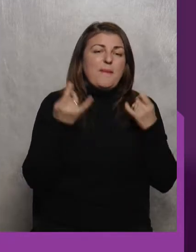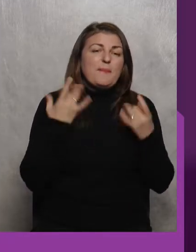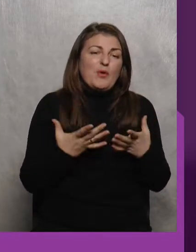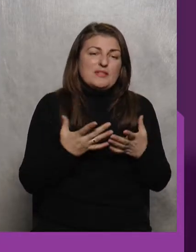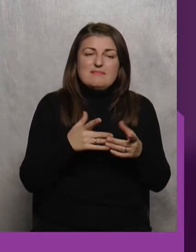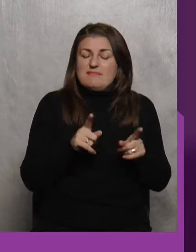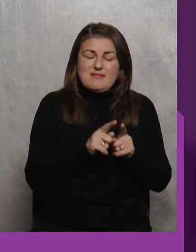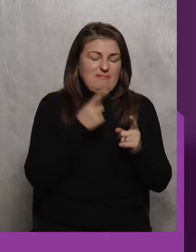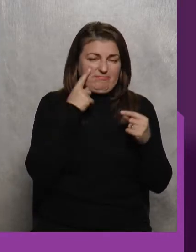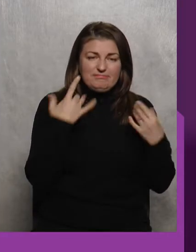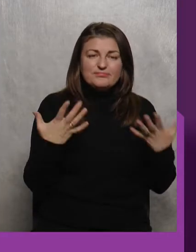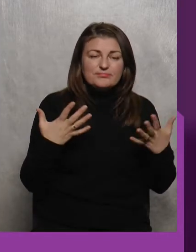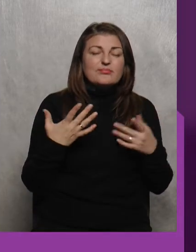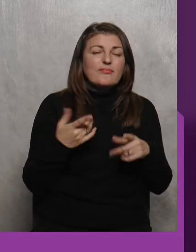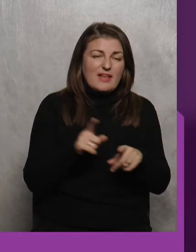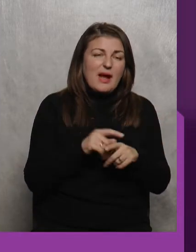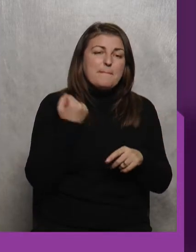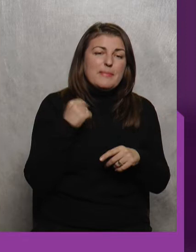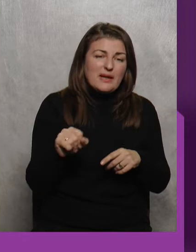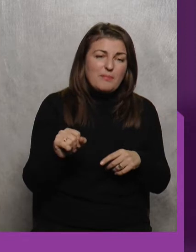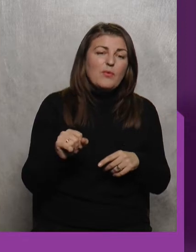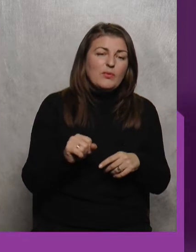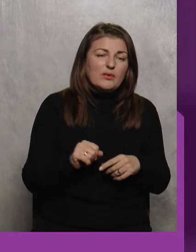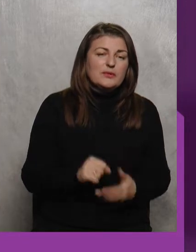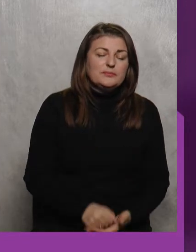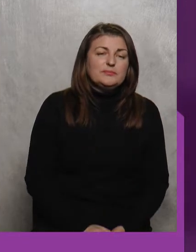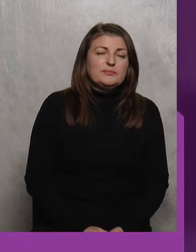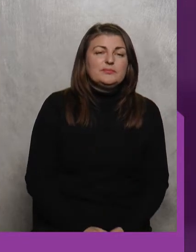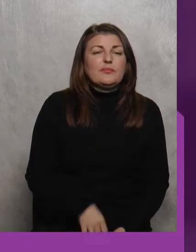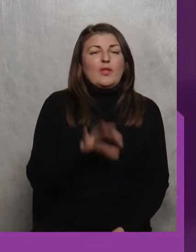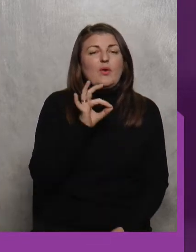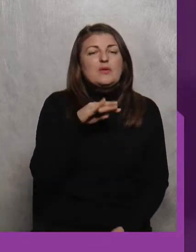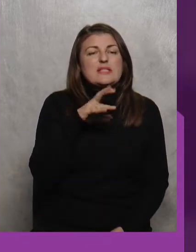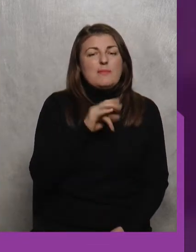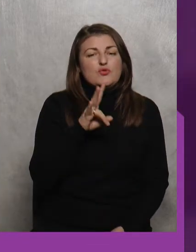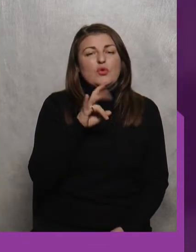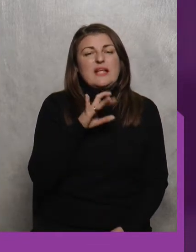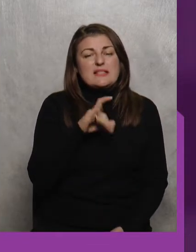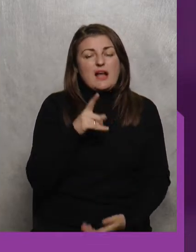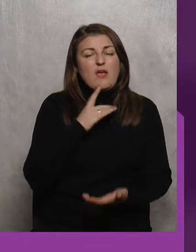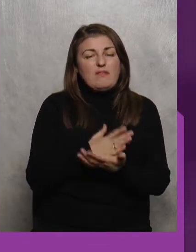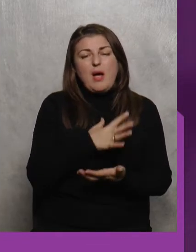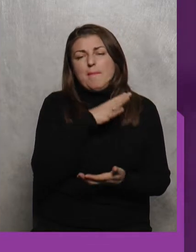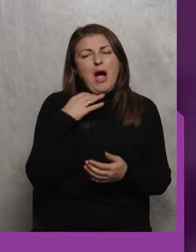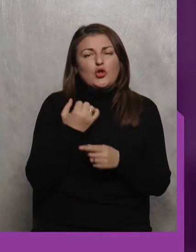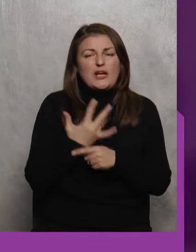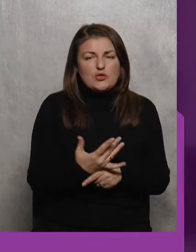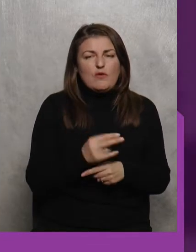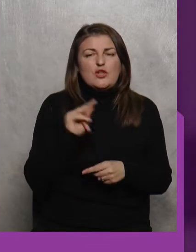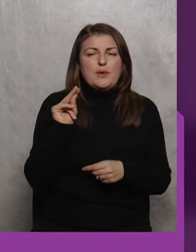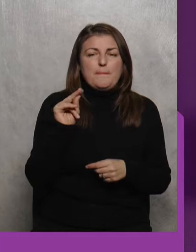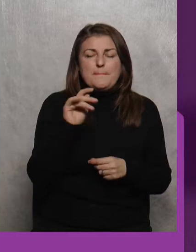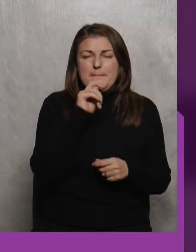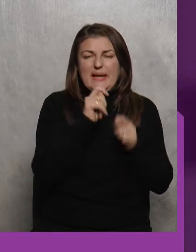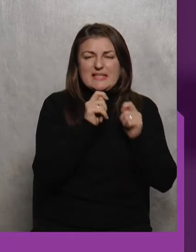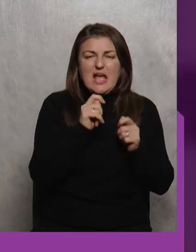молодець, блискавична, мені здається, перемога. Атака і перемога. Остапчук Назар є багаторазовим призером чемпіонату